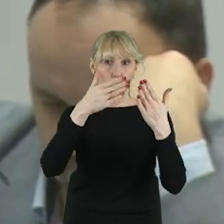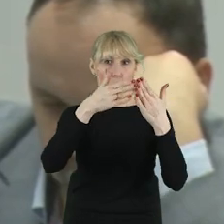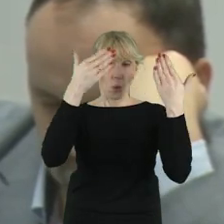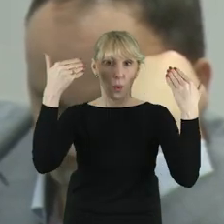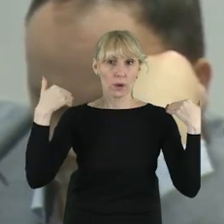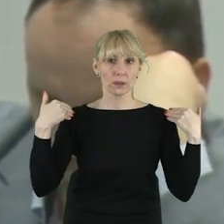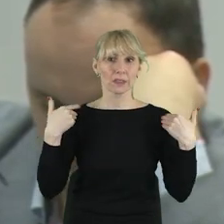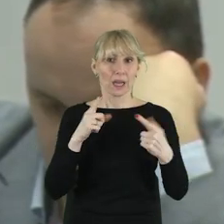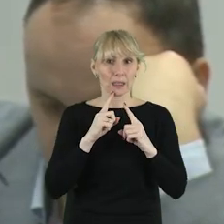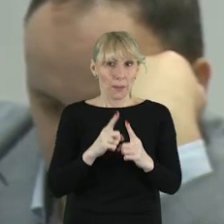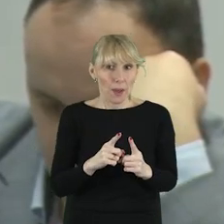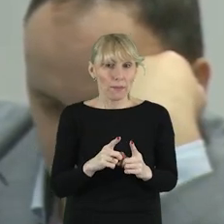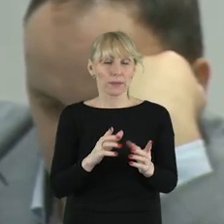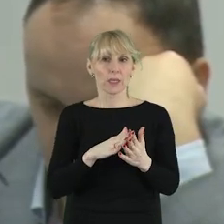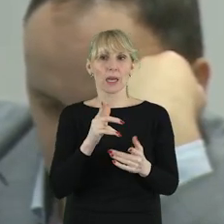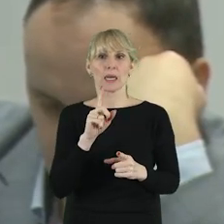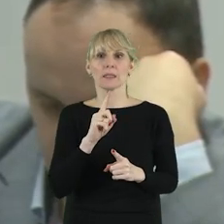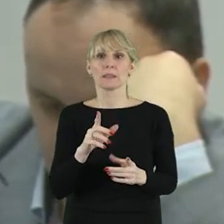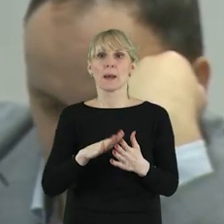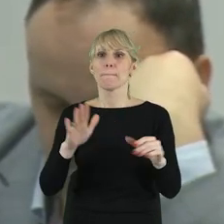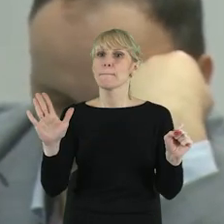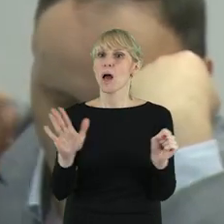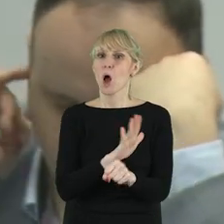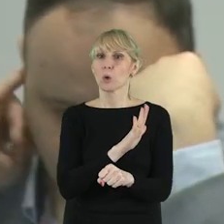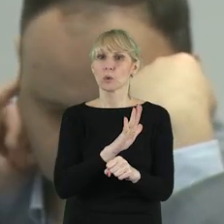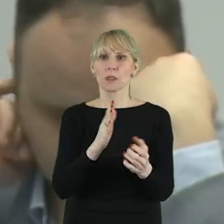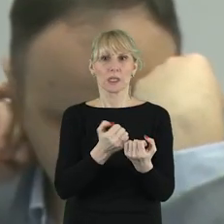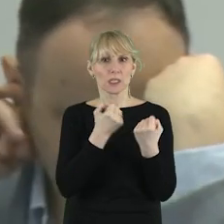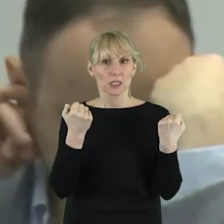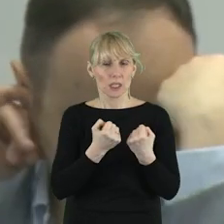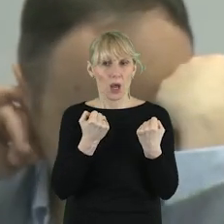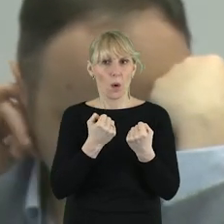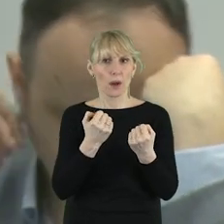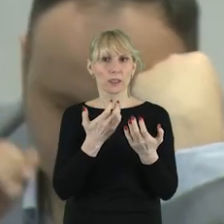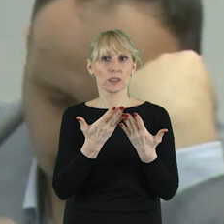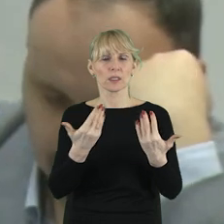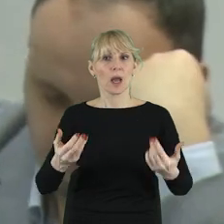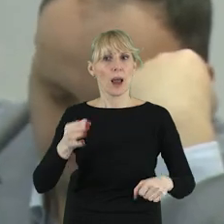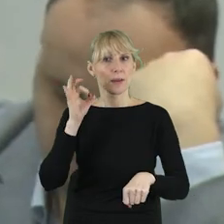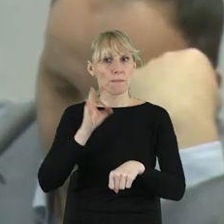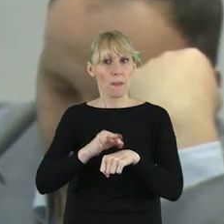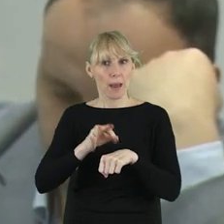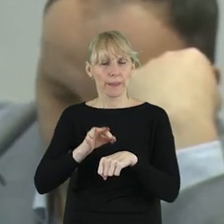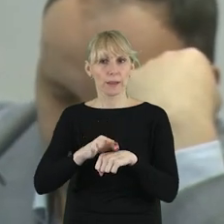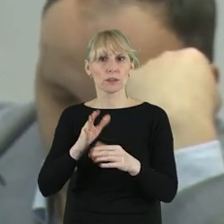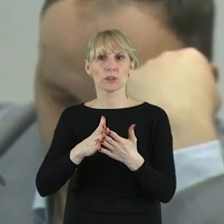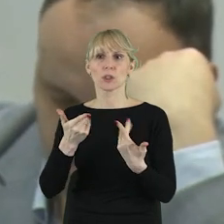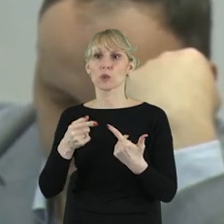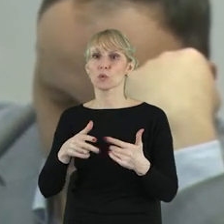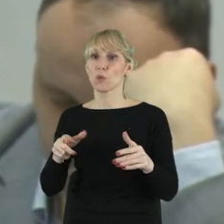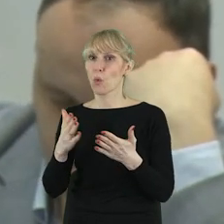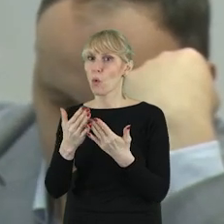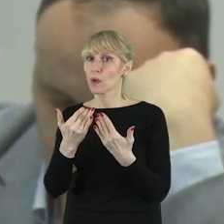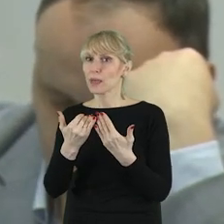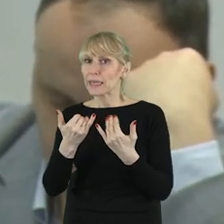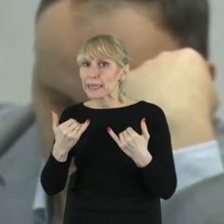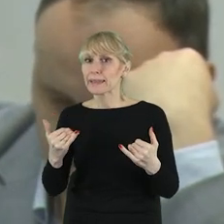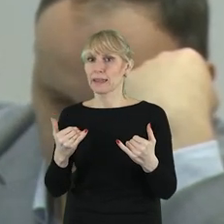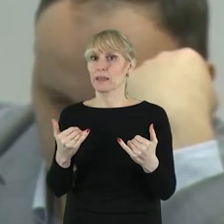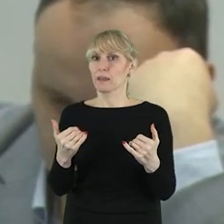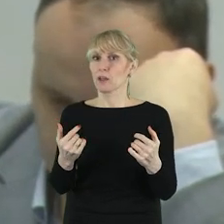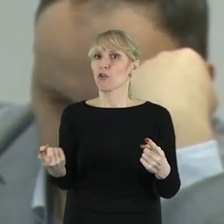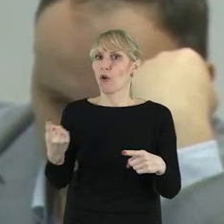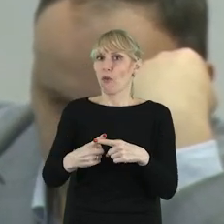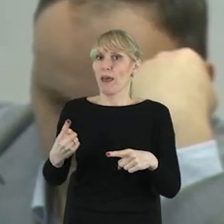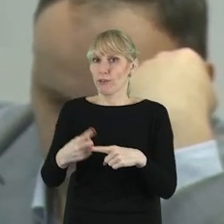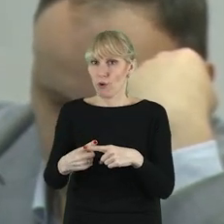zakres świadczeń medycznych towarzyszących. A więc sami Państwo widzicie, jak szpital w